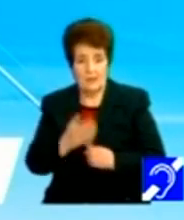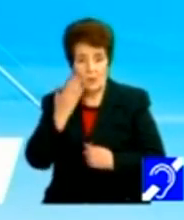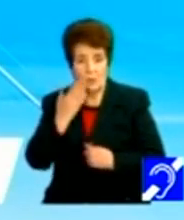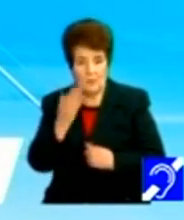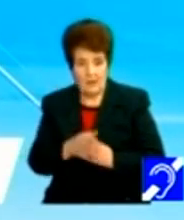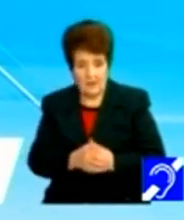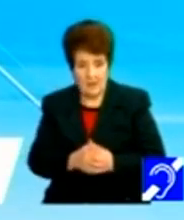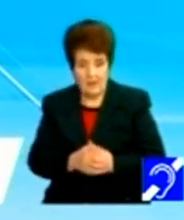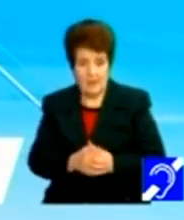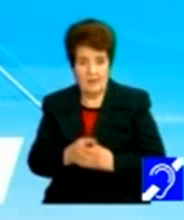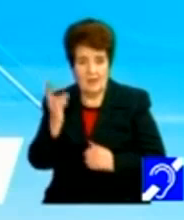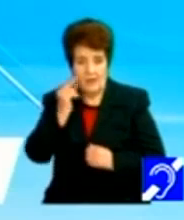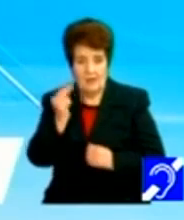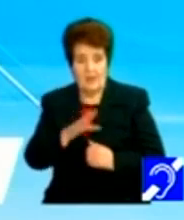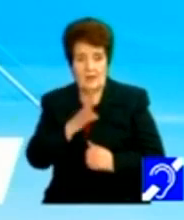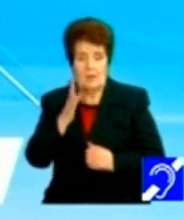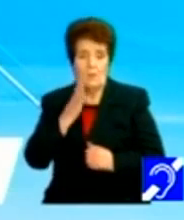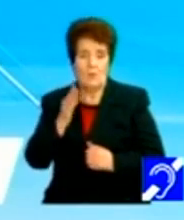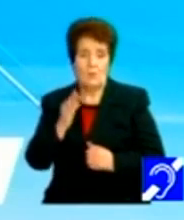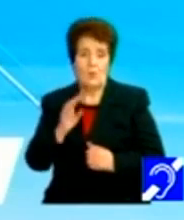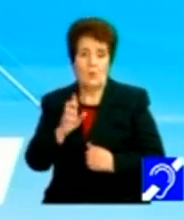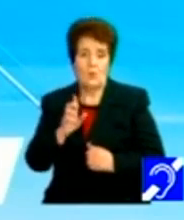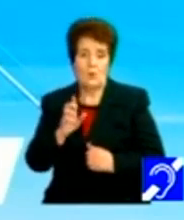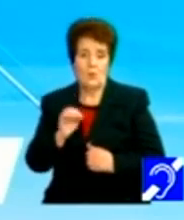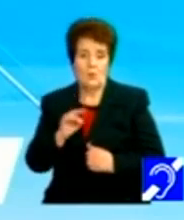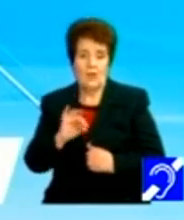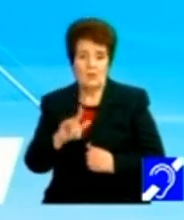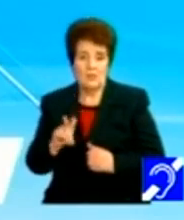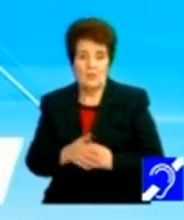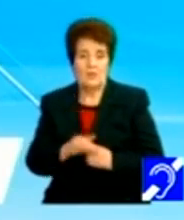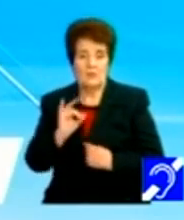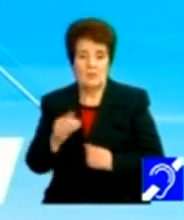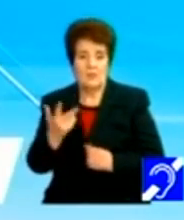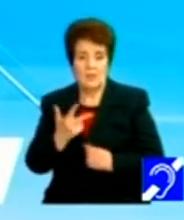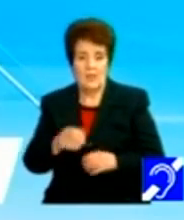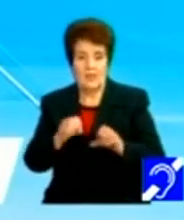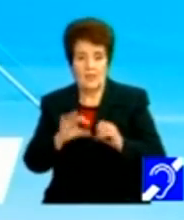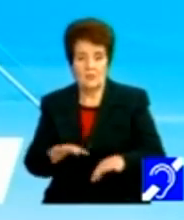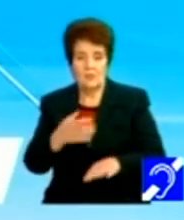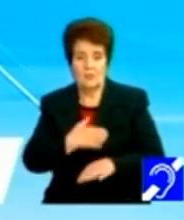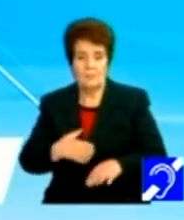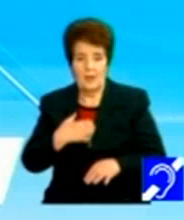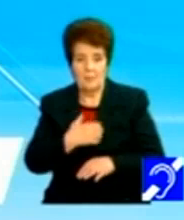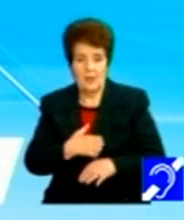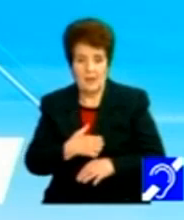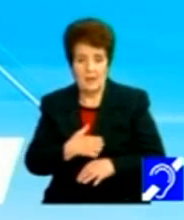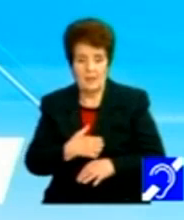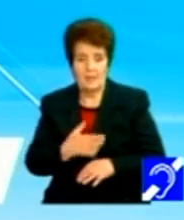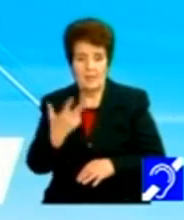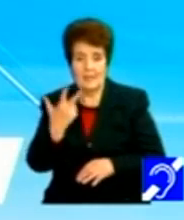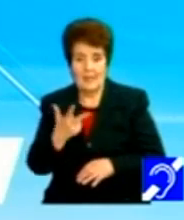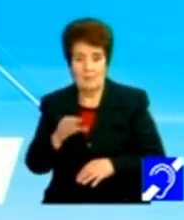fiind Iași, liceul respectiv, facultatea la București, și trei, ceea ce am reușit la Primăria Chișinău, cele trei